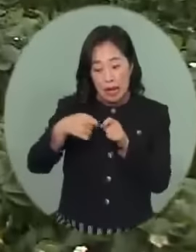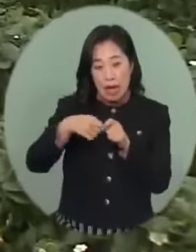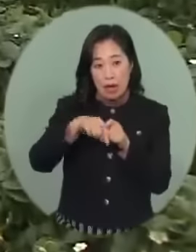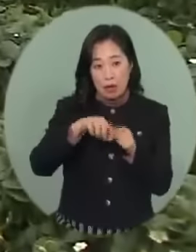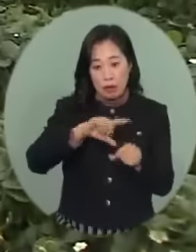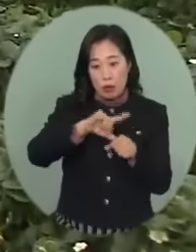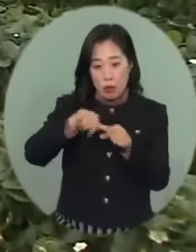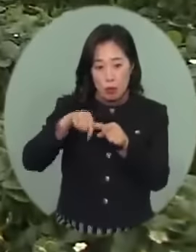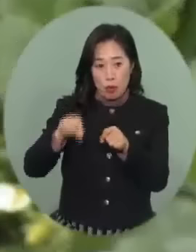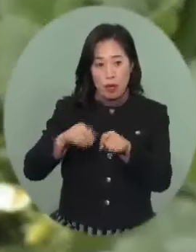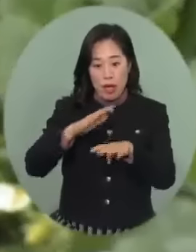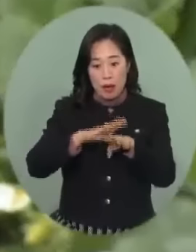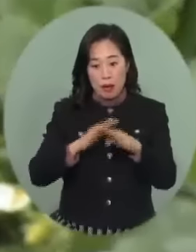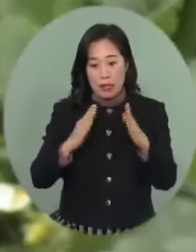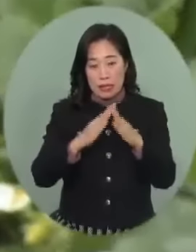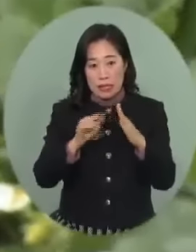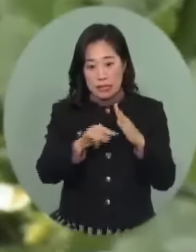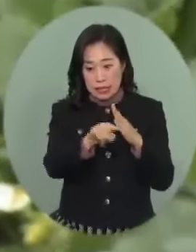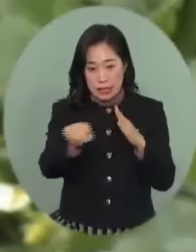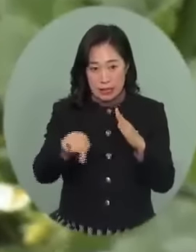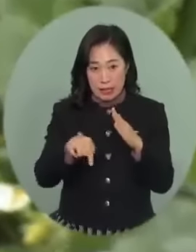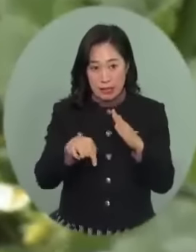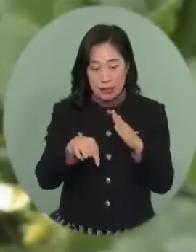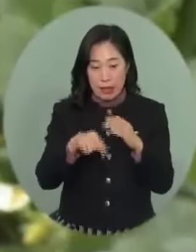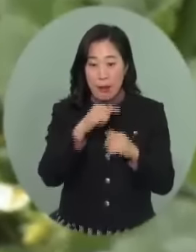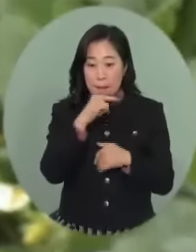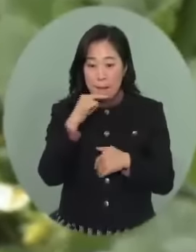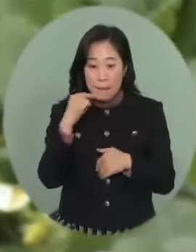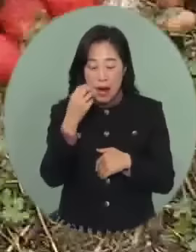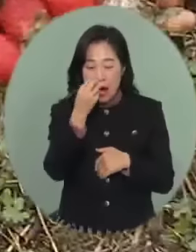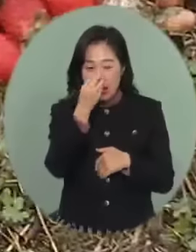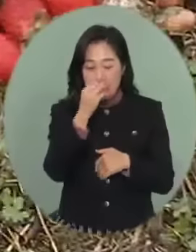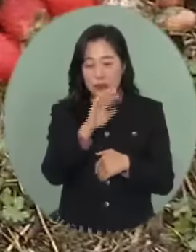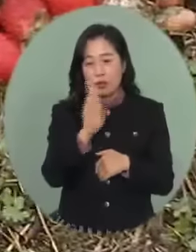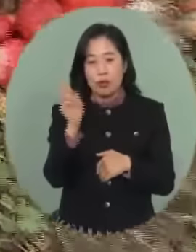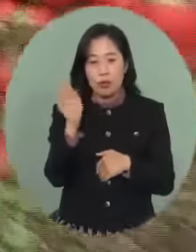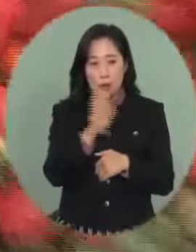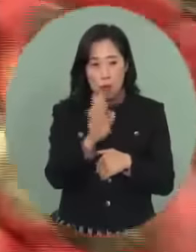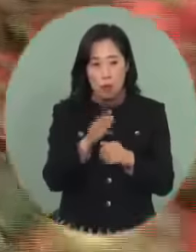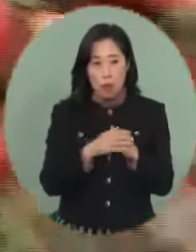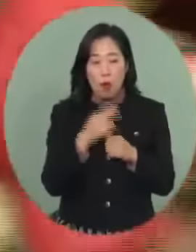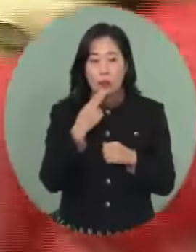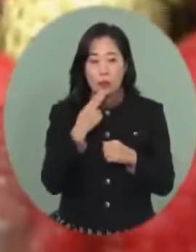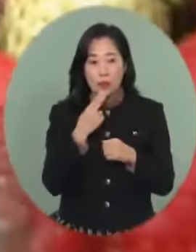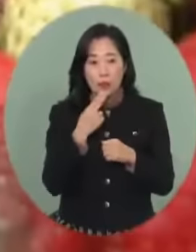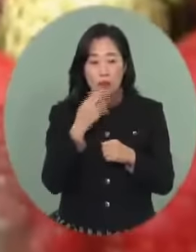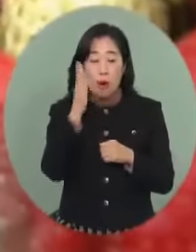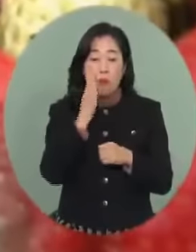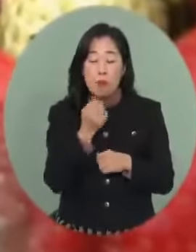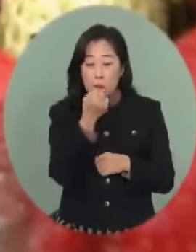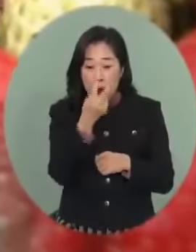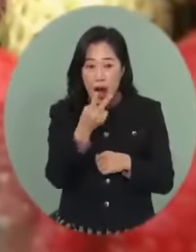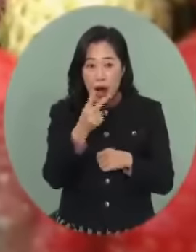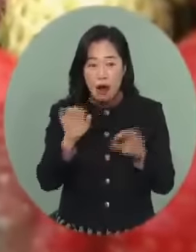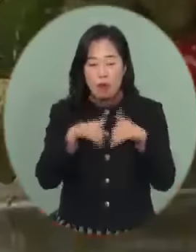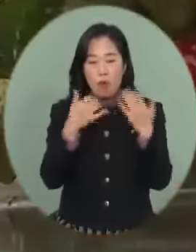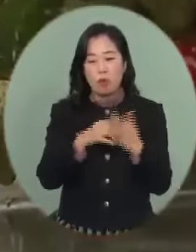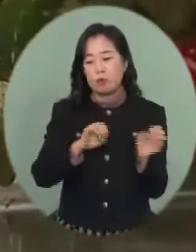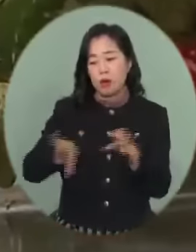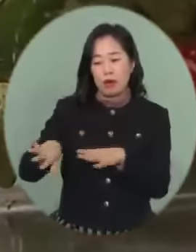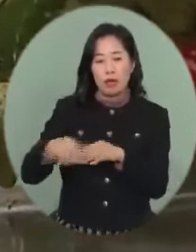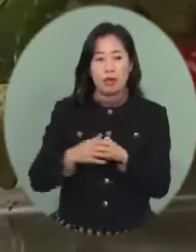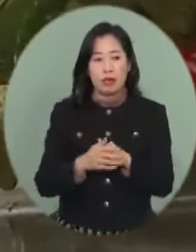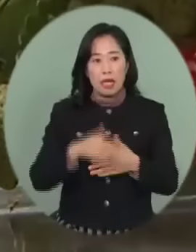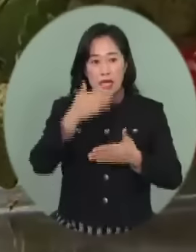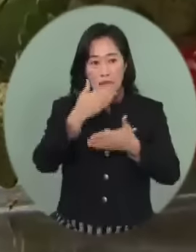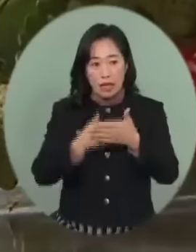농가. 수확기에 접어든 빨간 딸기가 보이지 않습니다. 곰팡이가 생겨 다 없앤 겁니다.